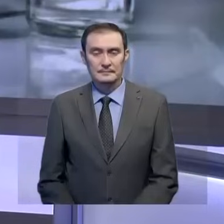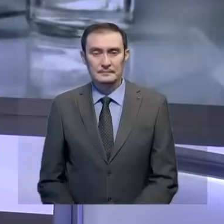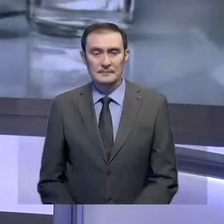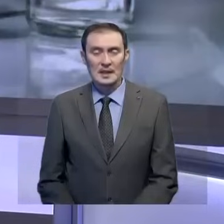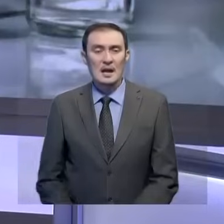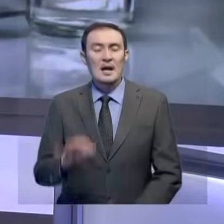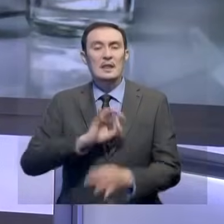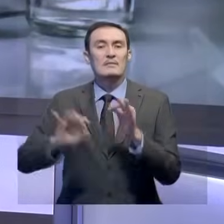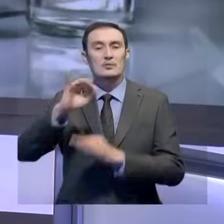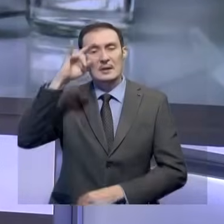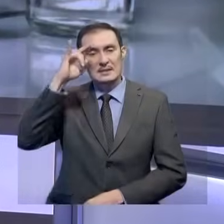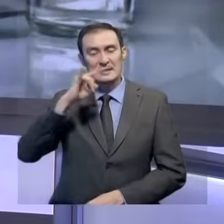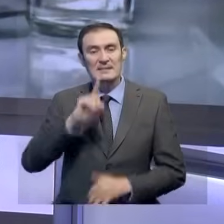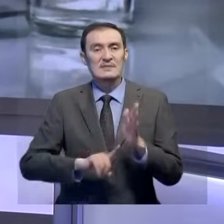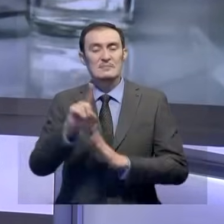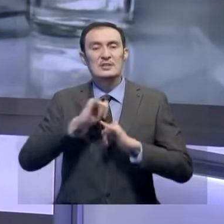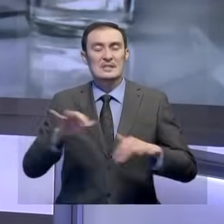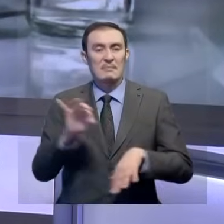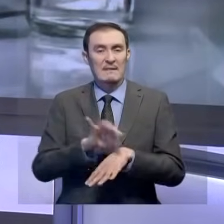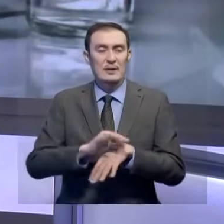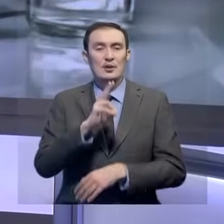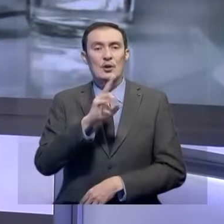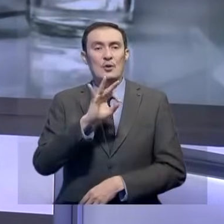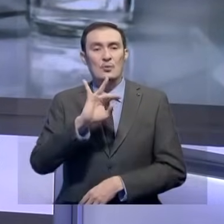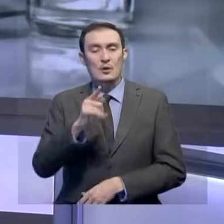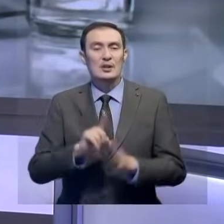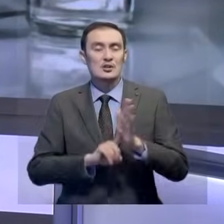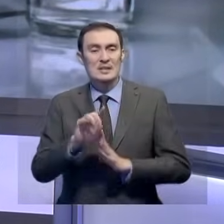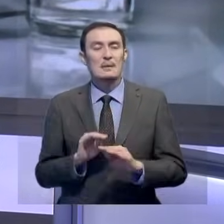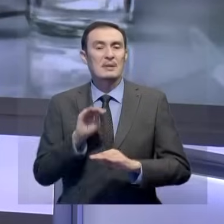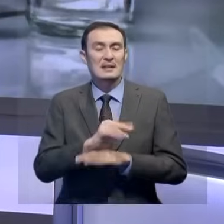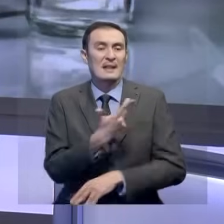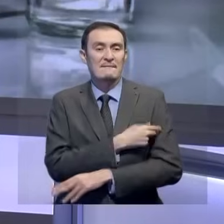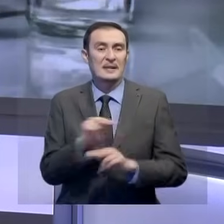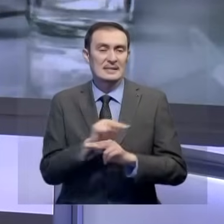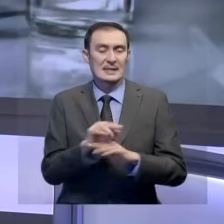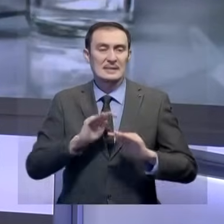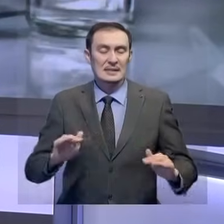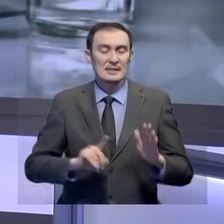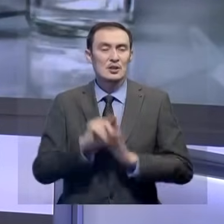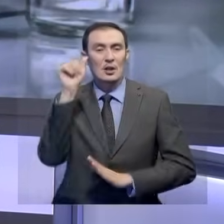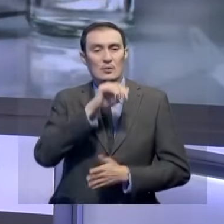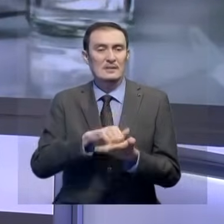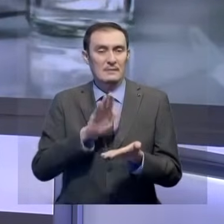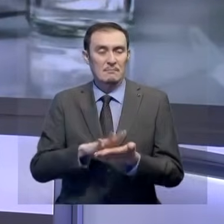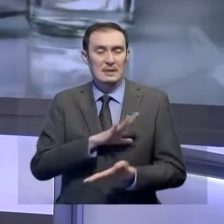А на востоке Казахстана из-за вспышки кори уже началась дополнительная вакцинация детей. В регионе с начала года зафиксировано уже